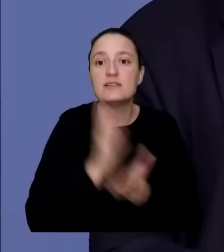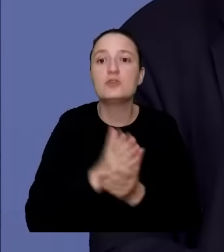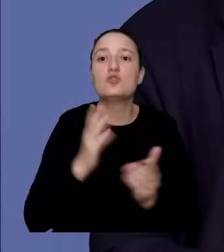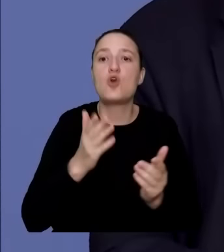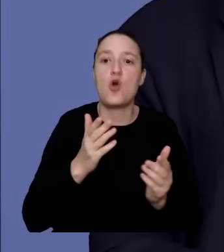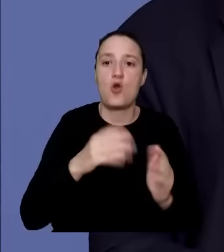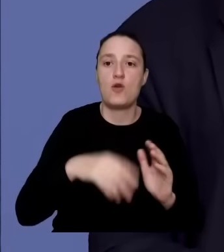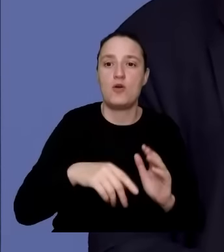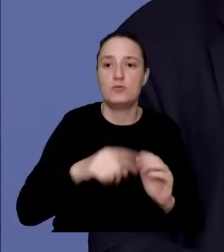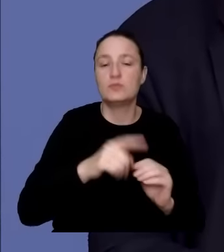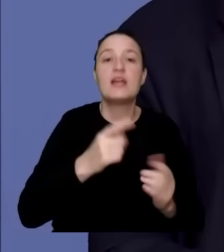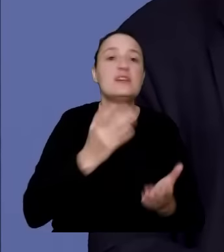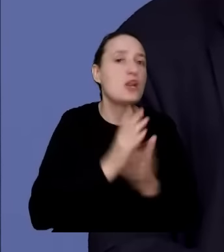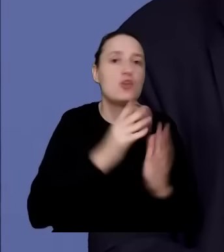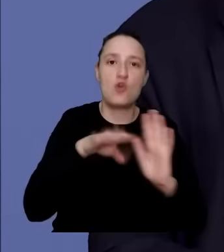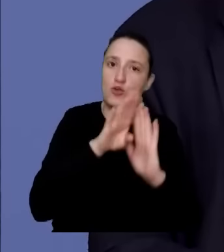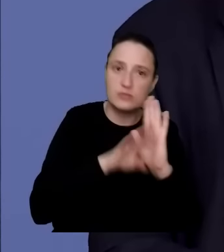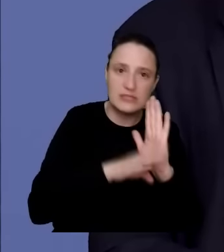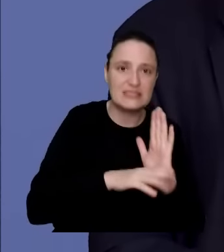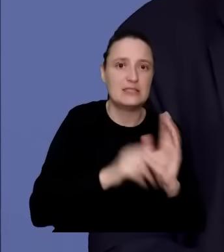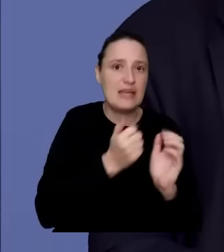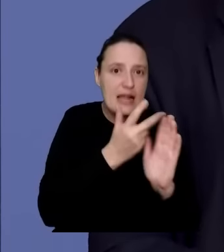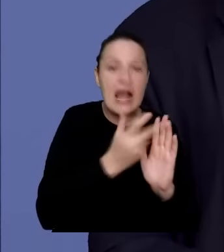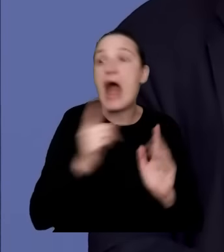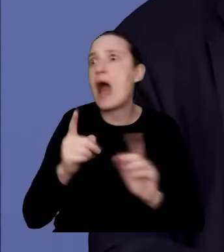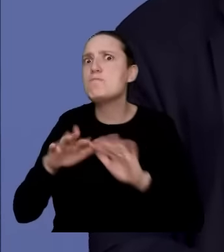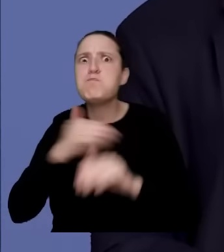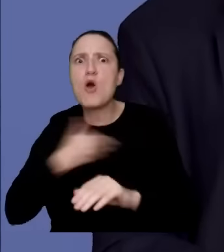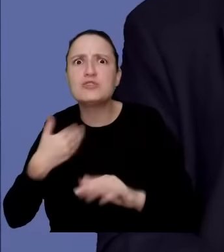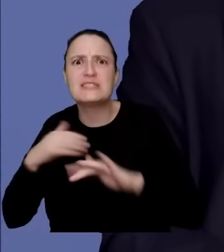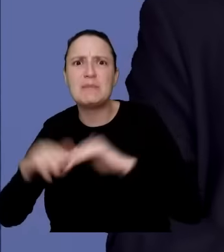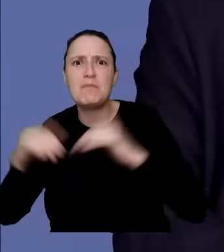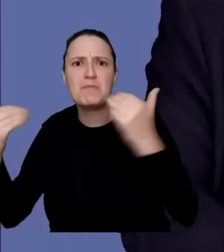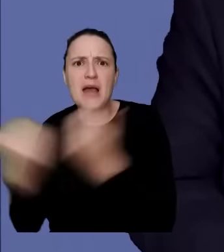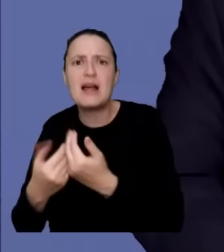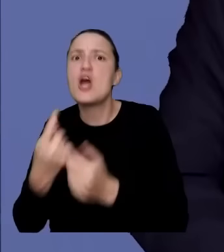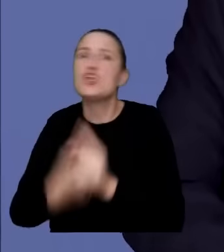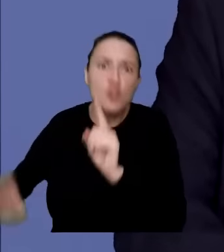a polski parlament dokłada trzy razy tyle tych